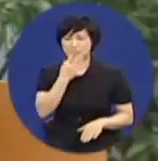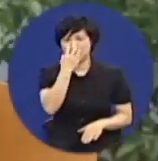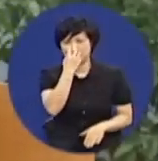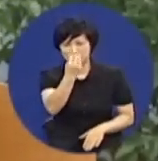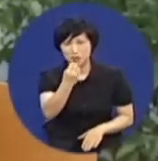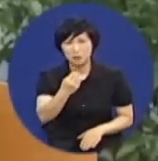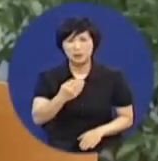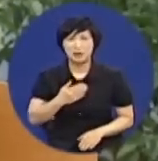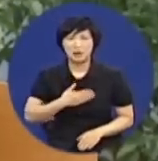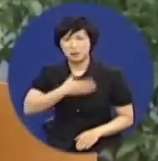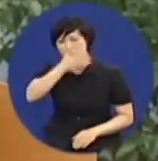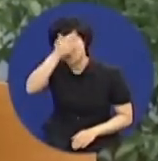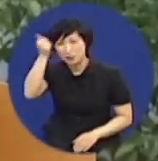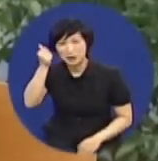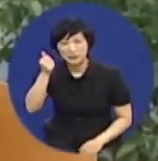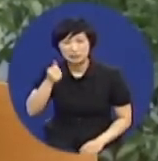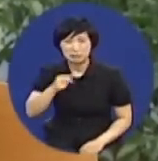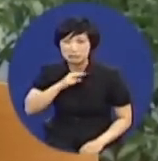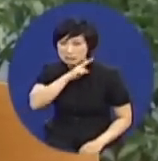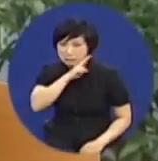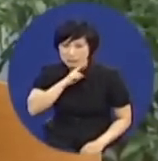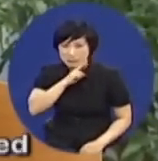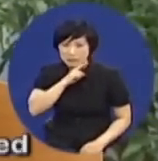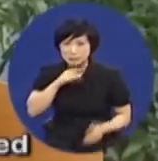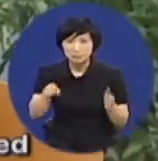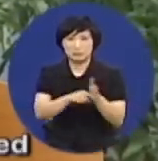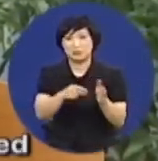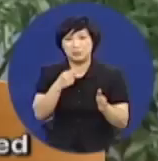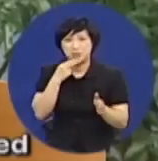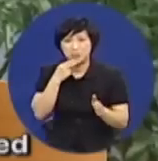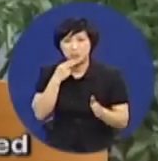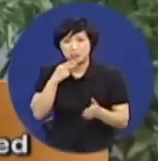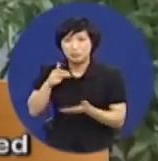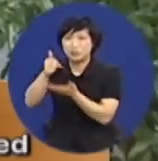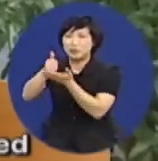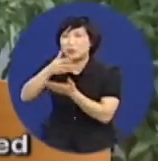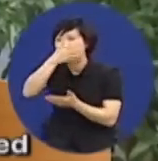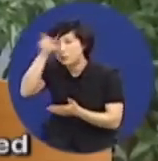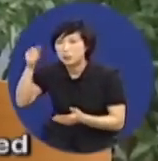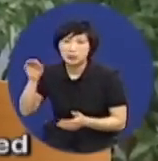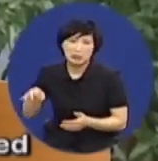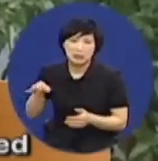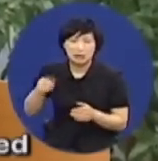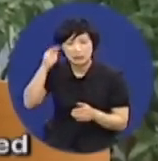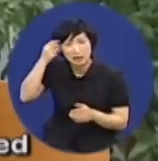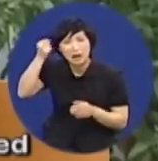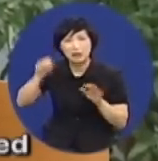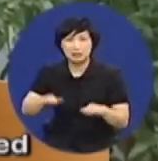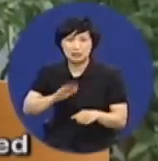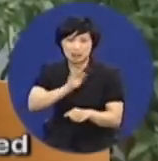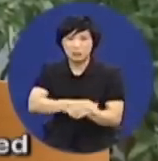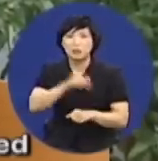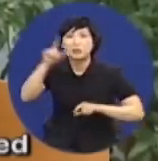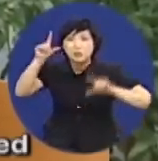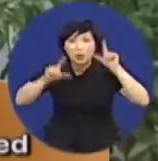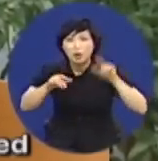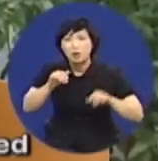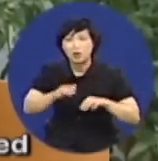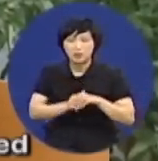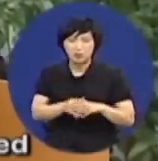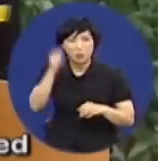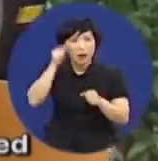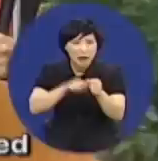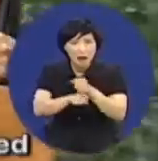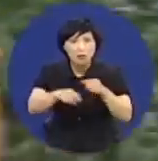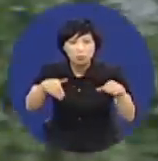よ、私は意地悪な心、傲慢な思い、無関心、疑うものです。主を無視して間違った態度を取り、